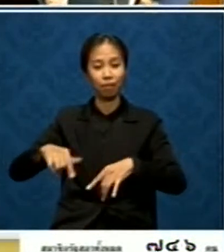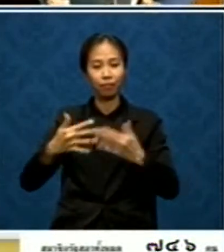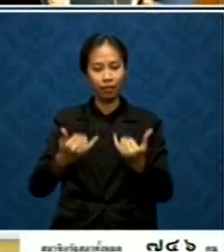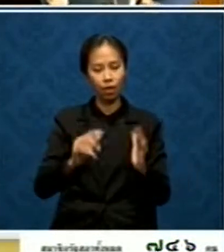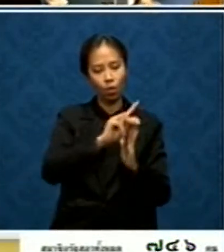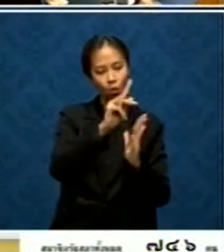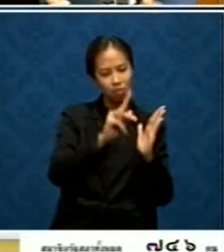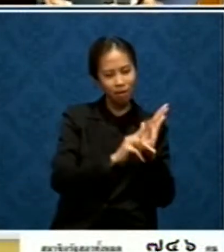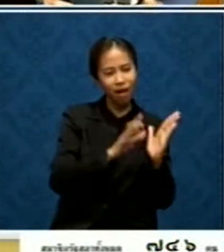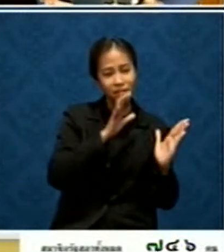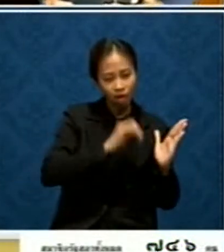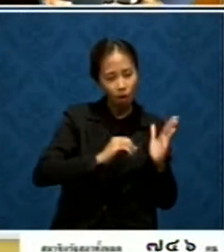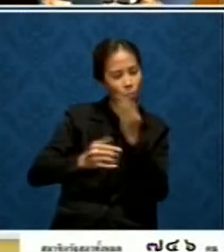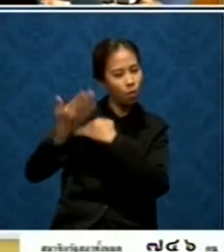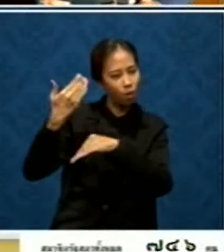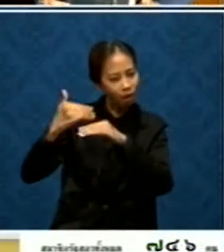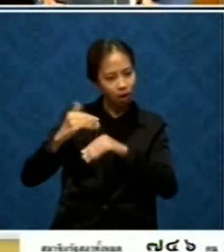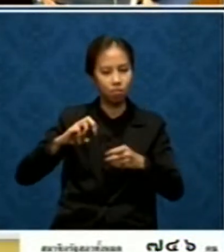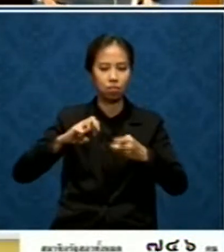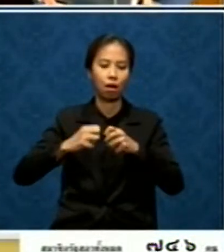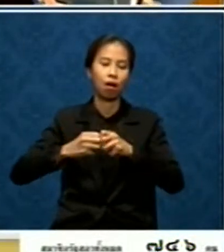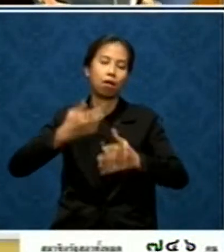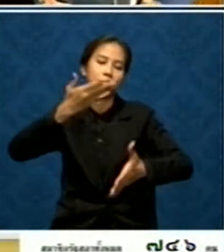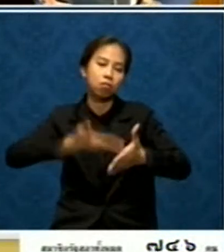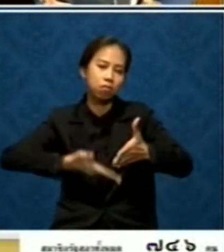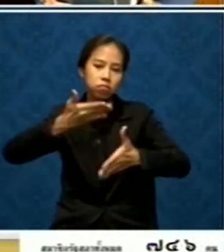องกลายเป็นต้นเหตุของอุปสรรค